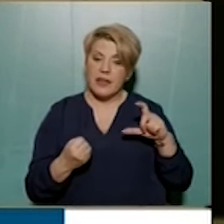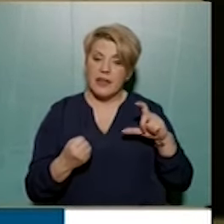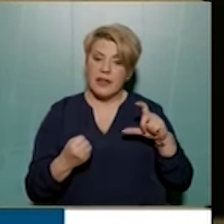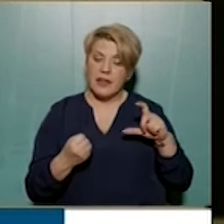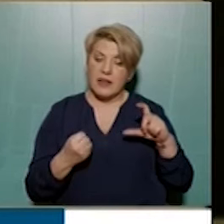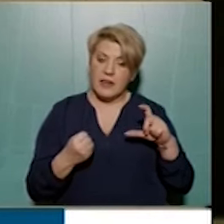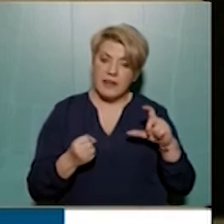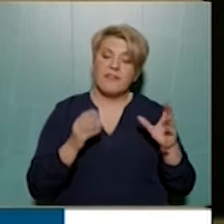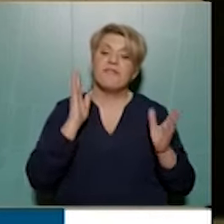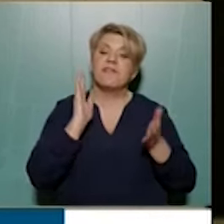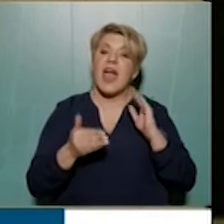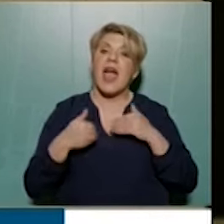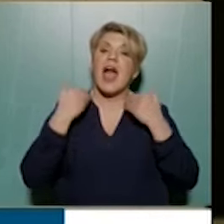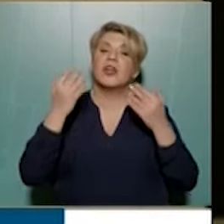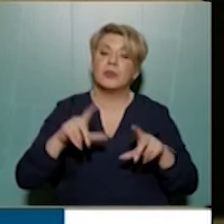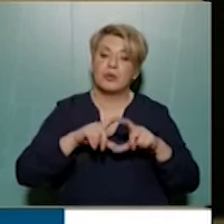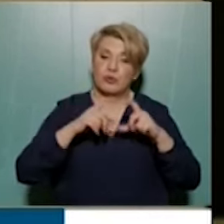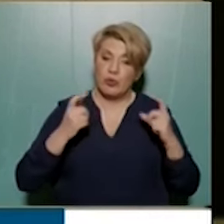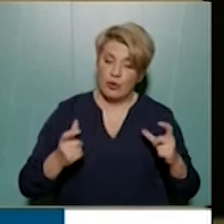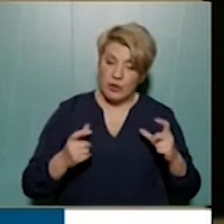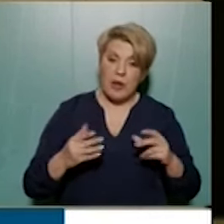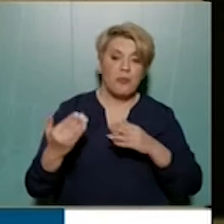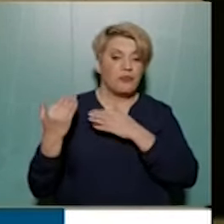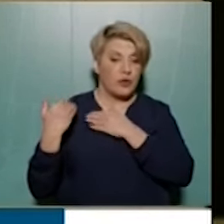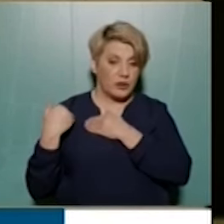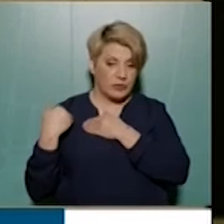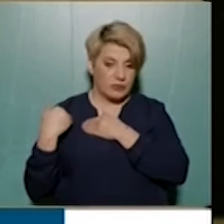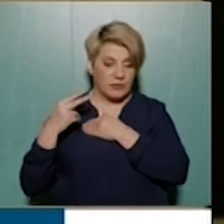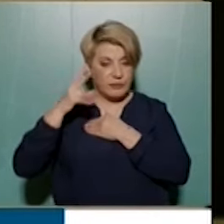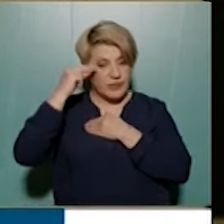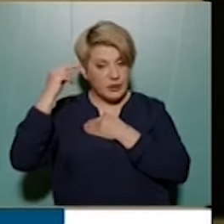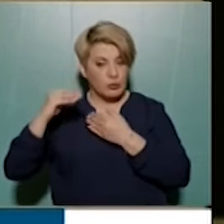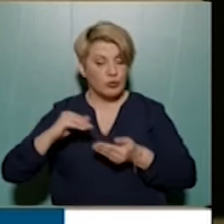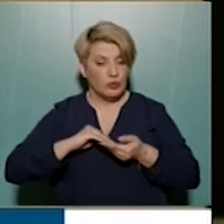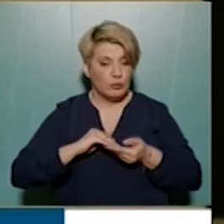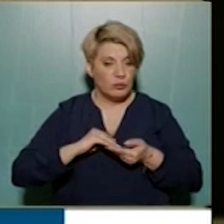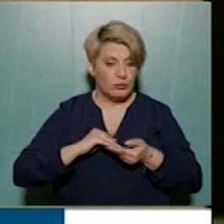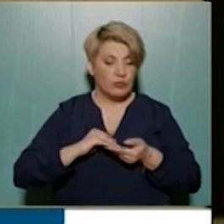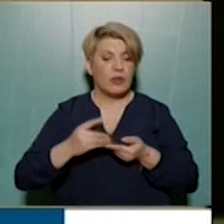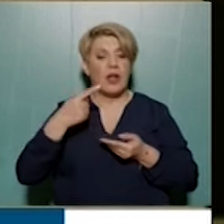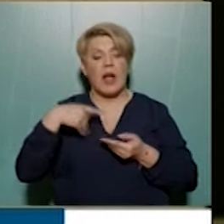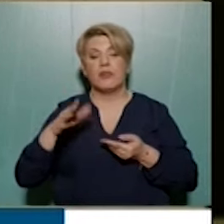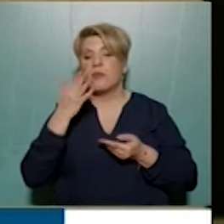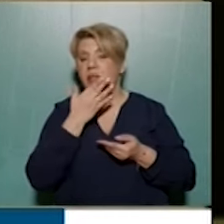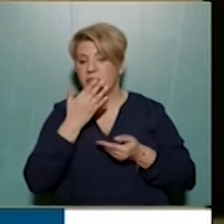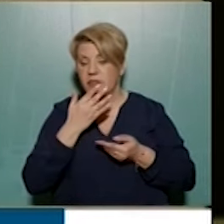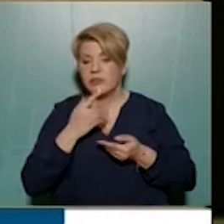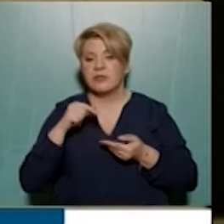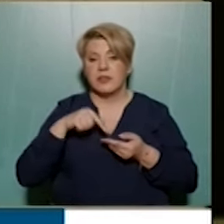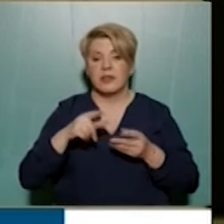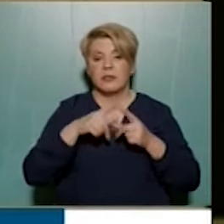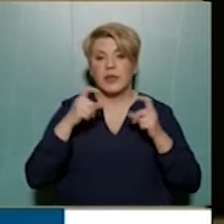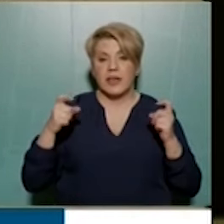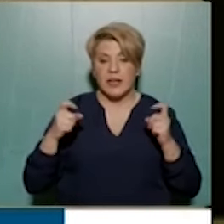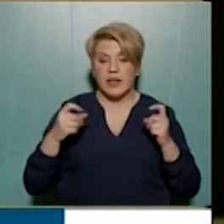και έξω από τα σχολεία από φορείς φοιτητικού συλλόγου, άλλους μαθητές που μοιράζανε